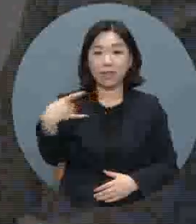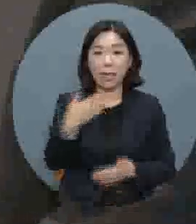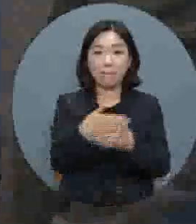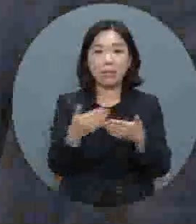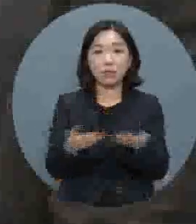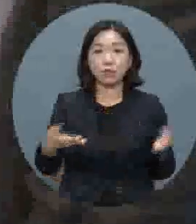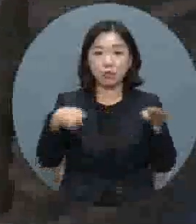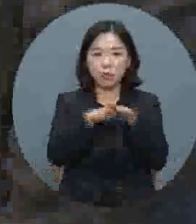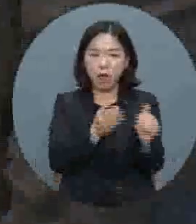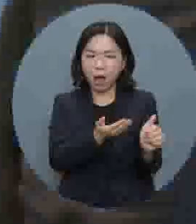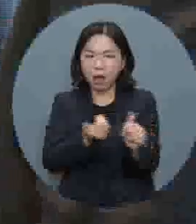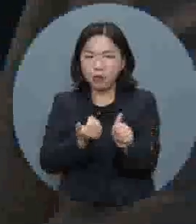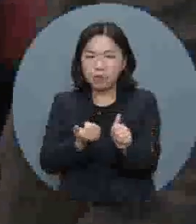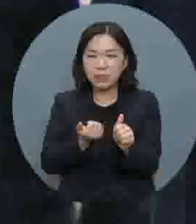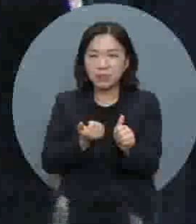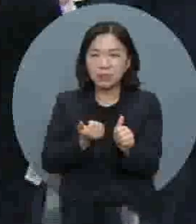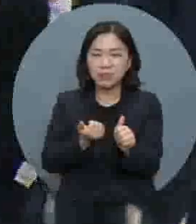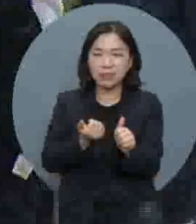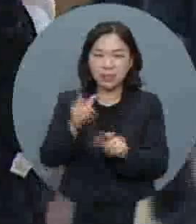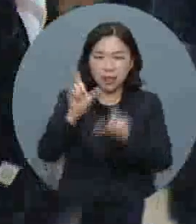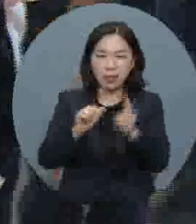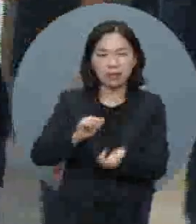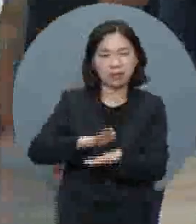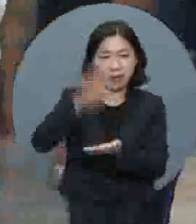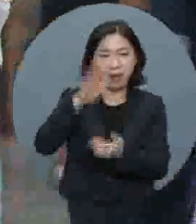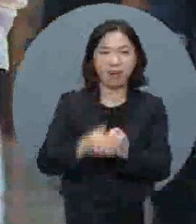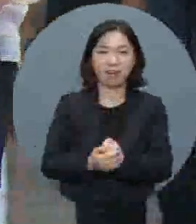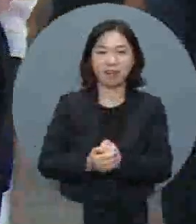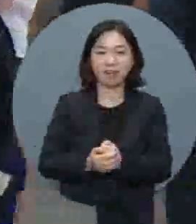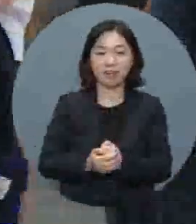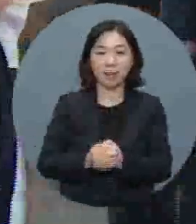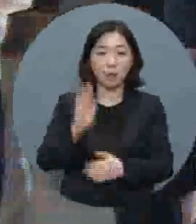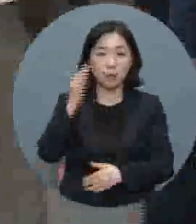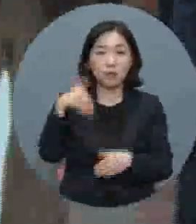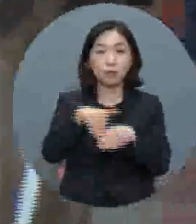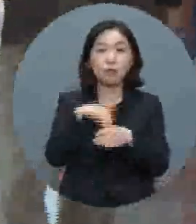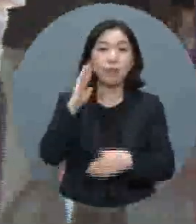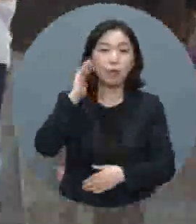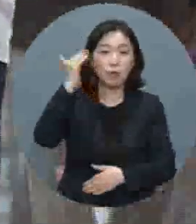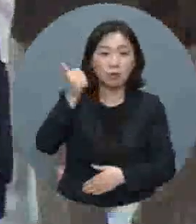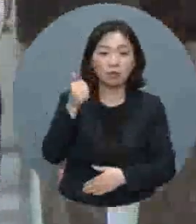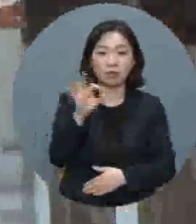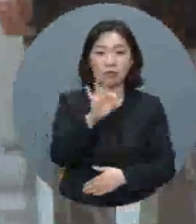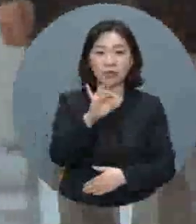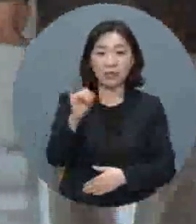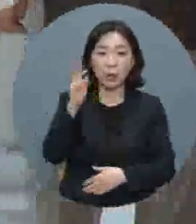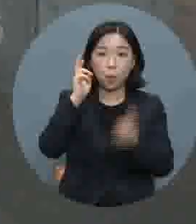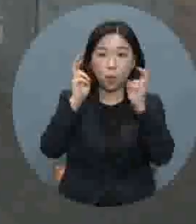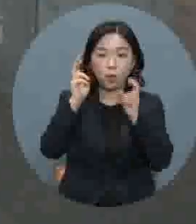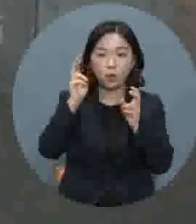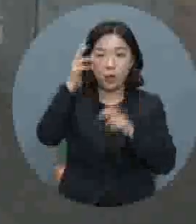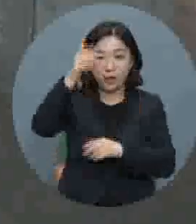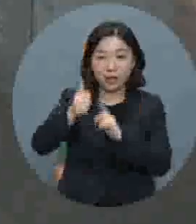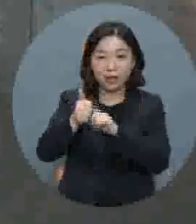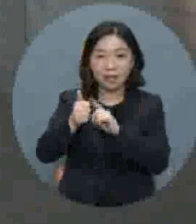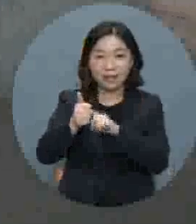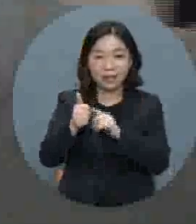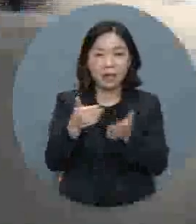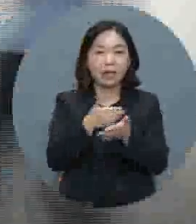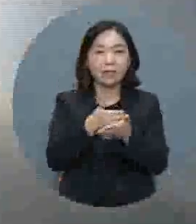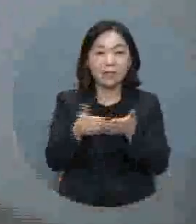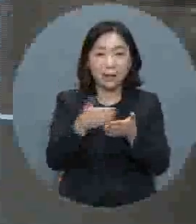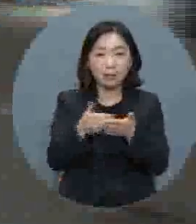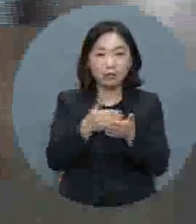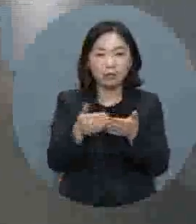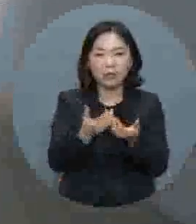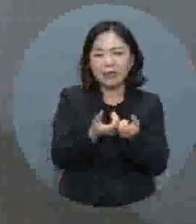미술관 유치전도 뜨겁습니다. 최근 문재인 대통령이 고이 회장의 소장품 2만여 점을 전시할